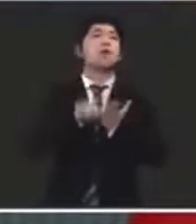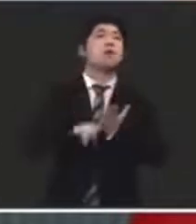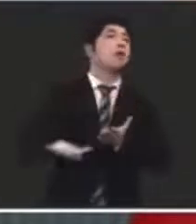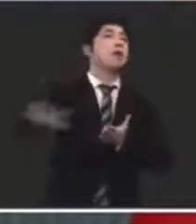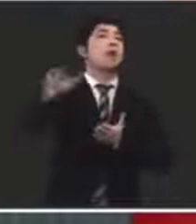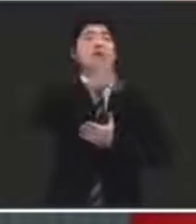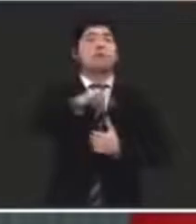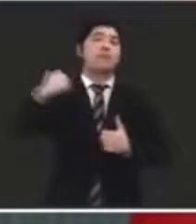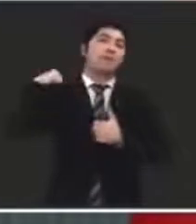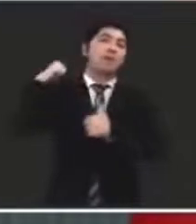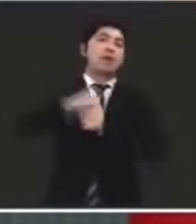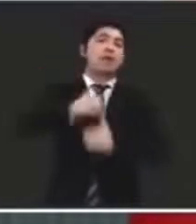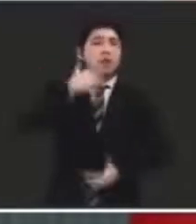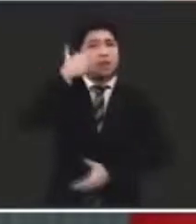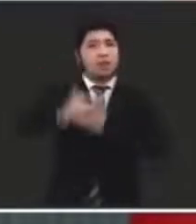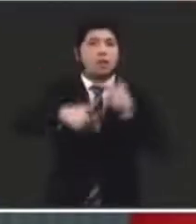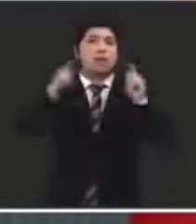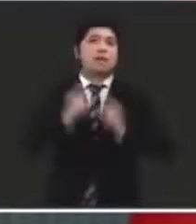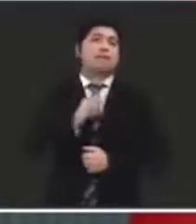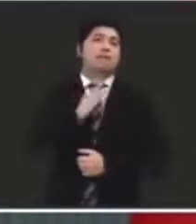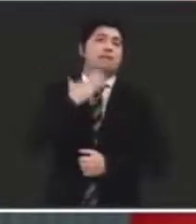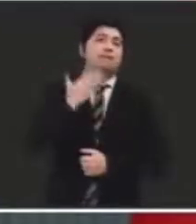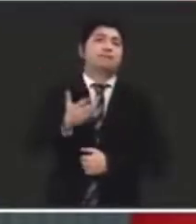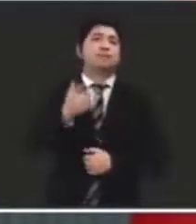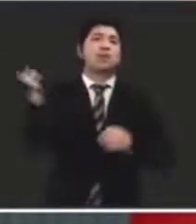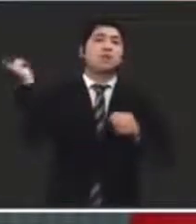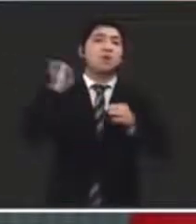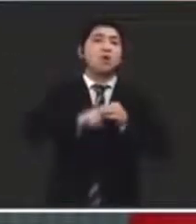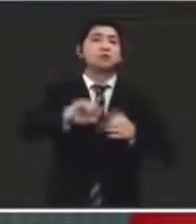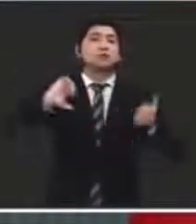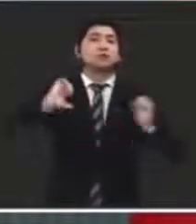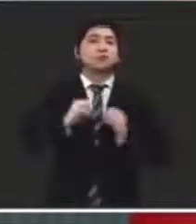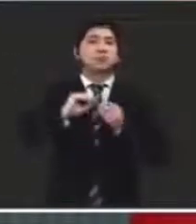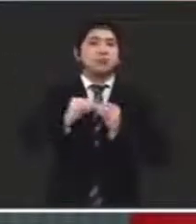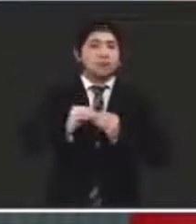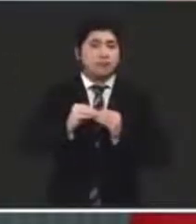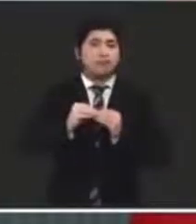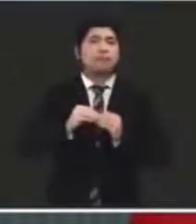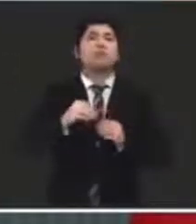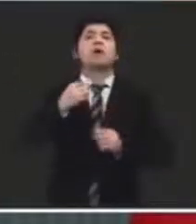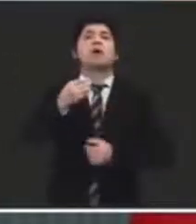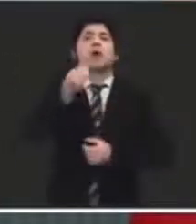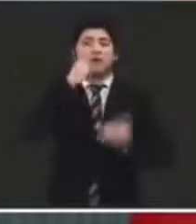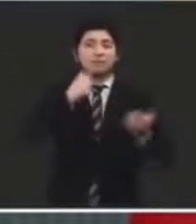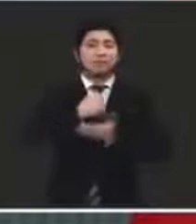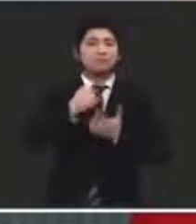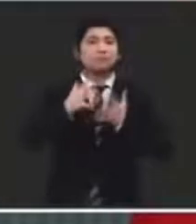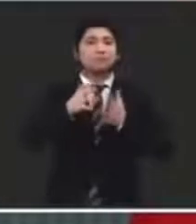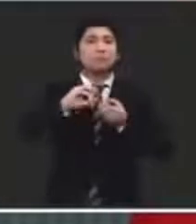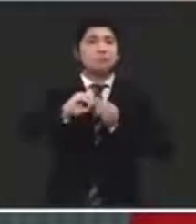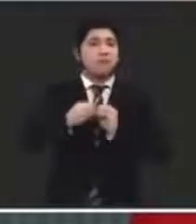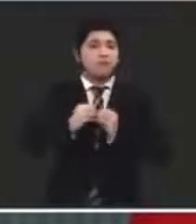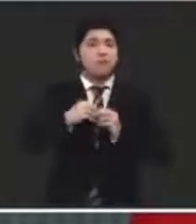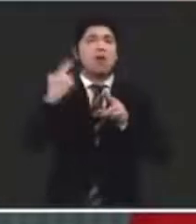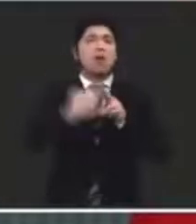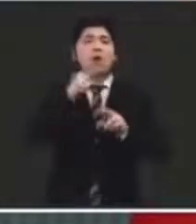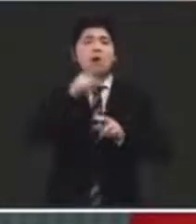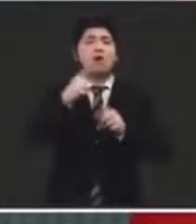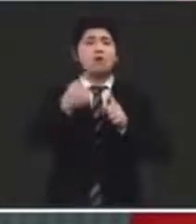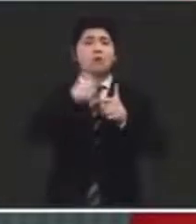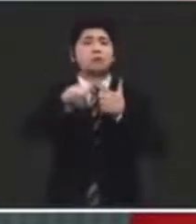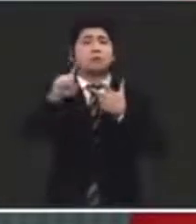tekrar anlattık göç krizinden tahıl sevkiyatına kadar pek çok örnekle